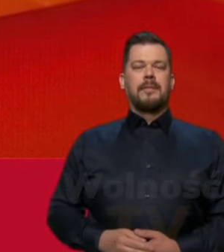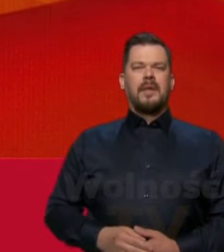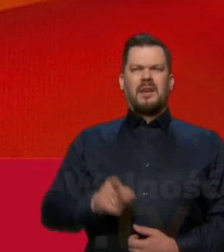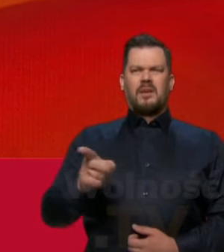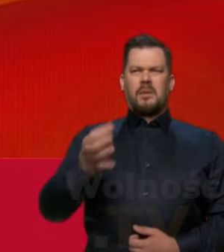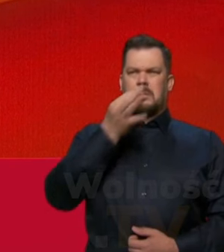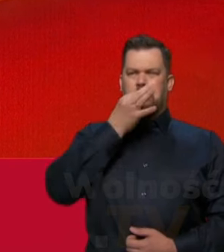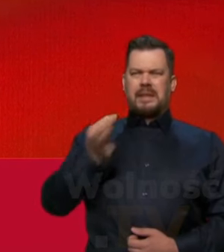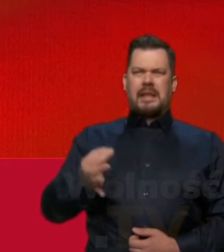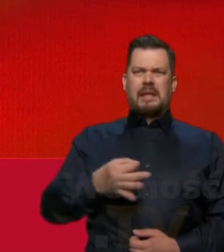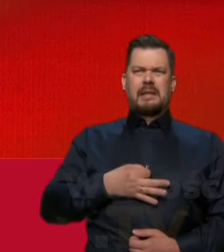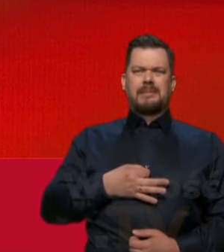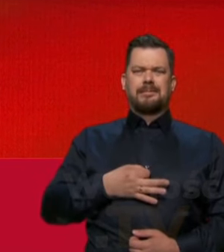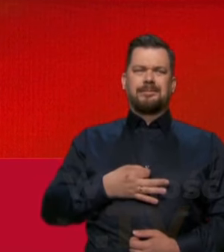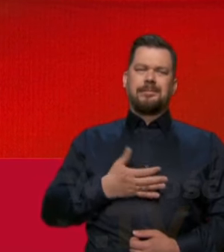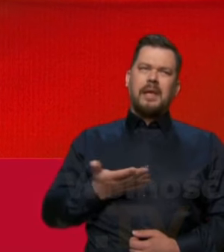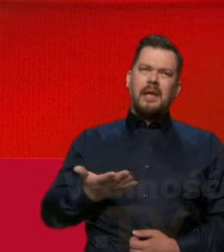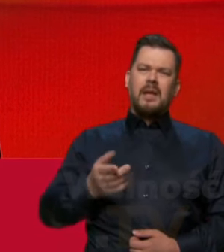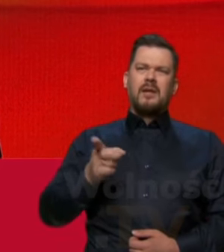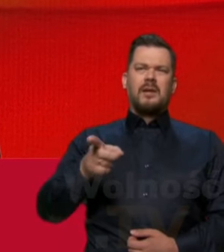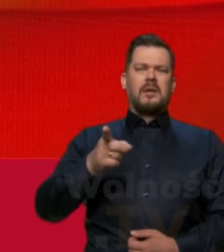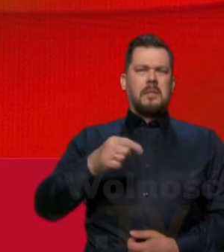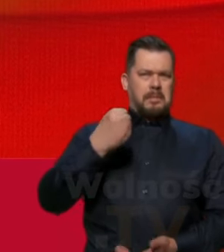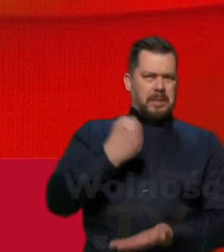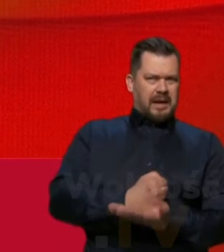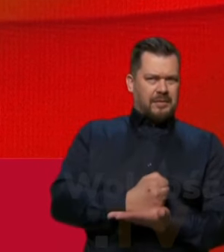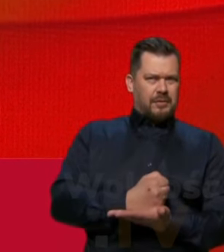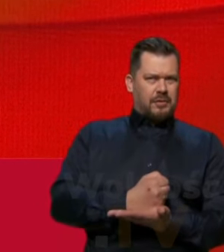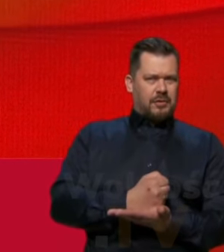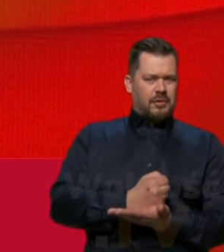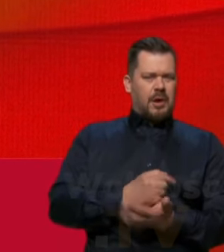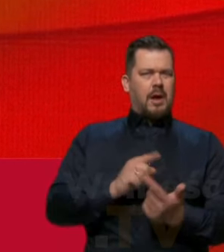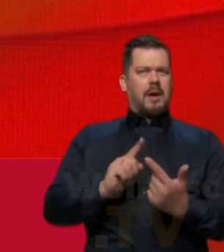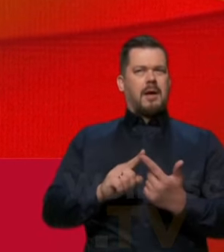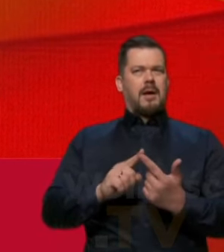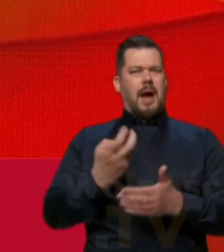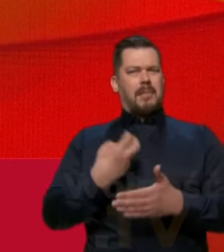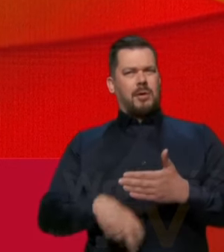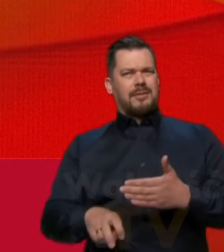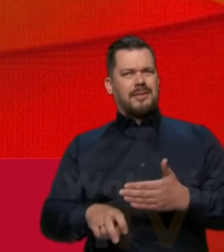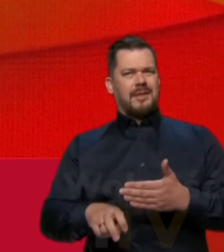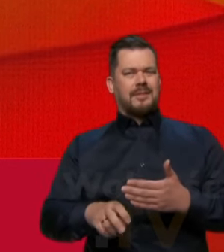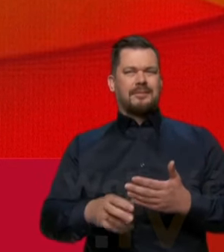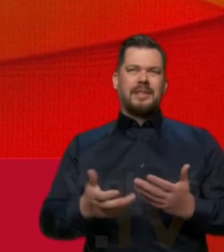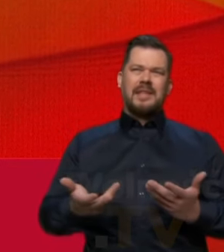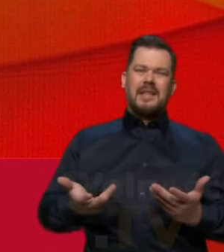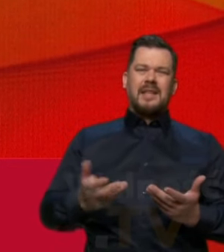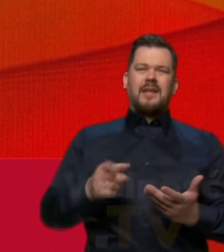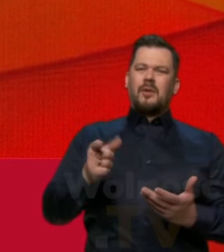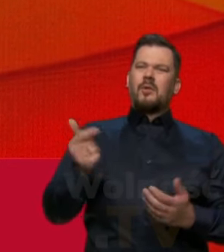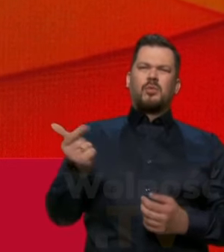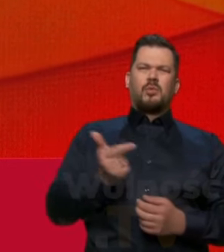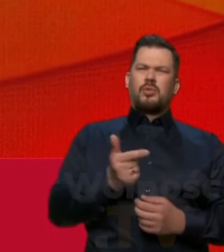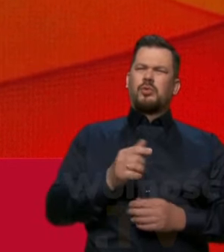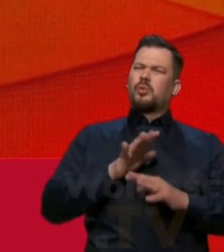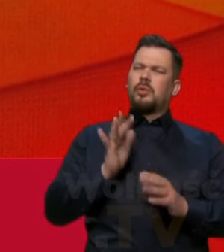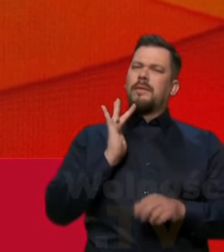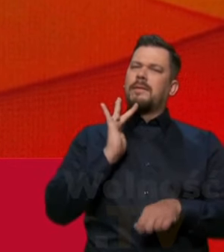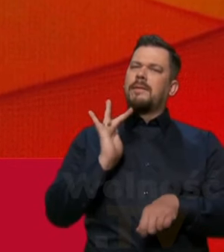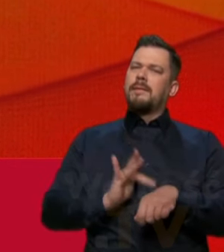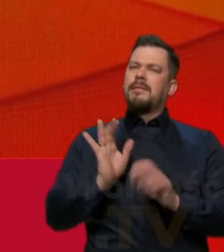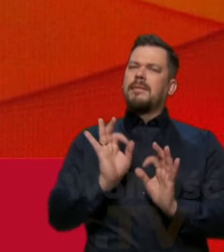Formułując to pytanie, państwo pytali o prawo, jednocześnie dotknęliście tematu aborcji, który wymaga ogromnej